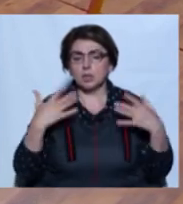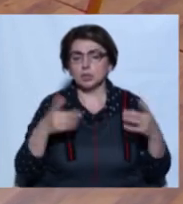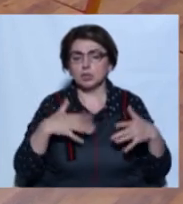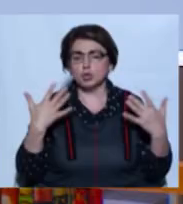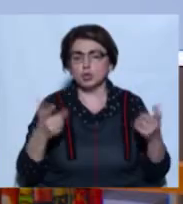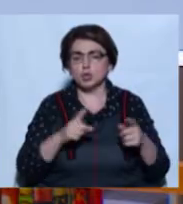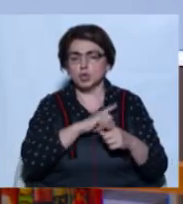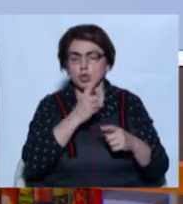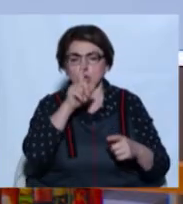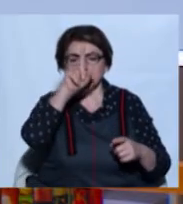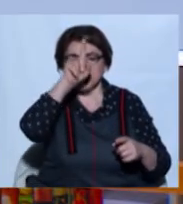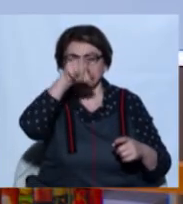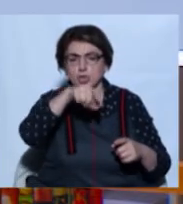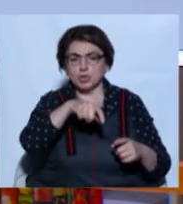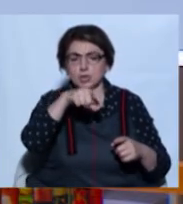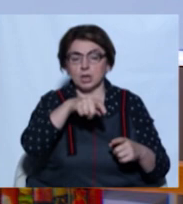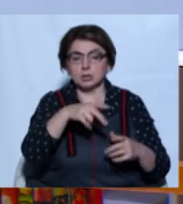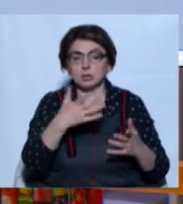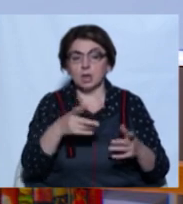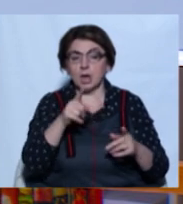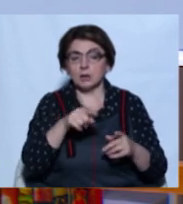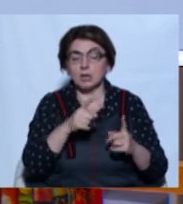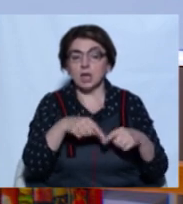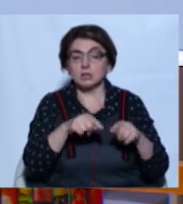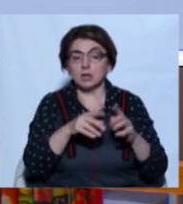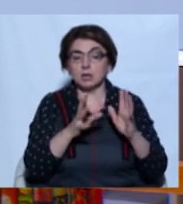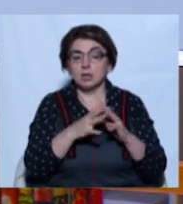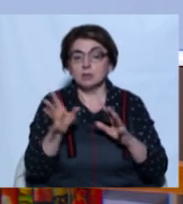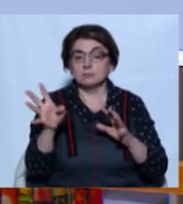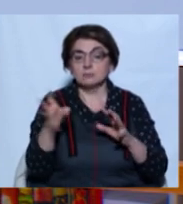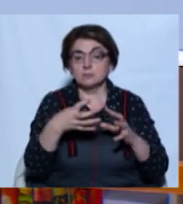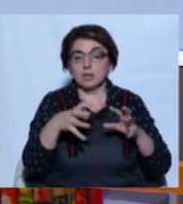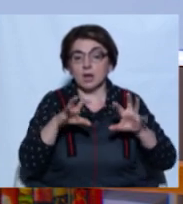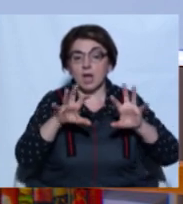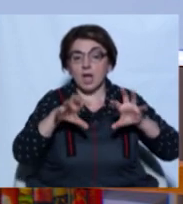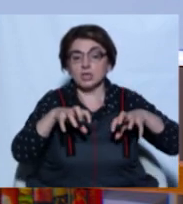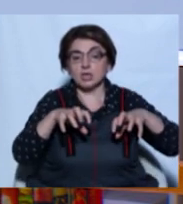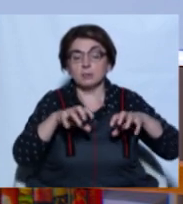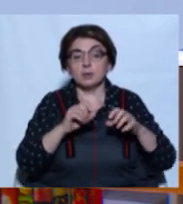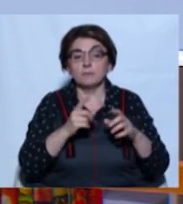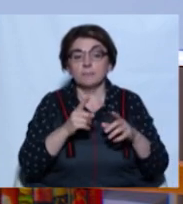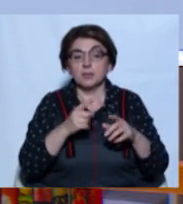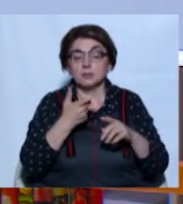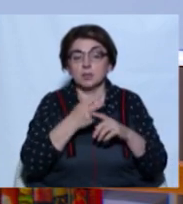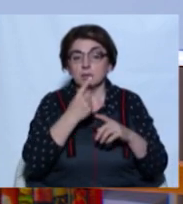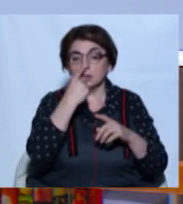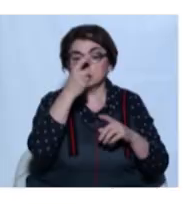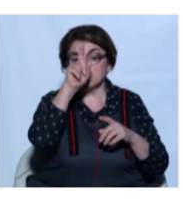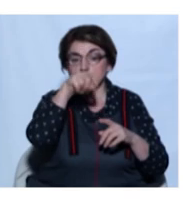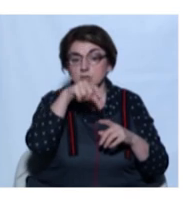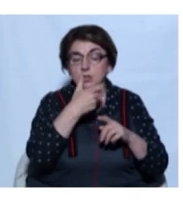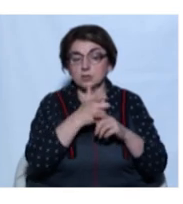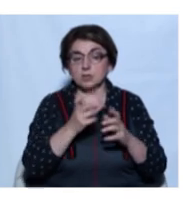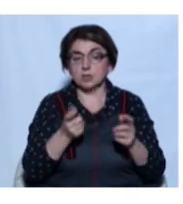მძლავრი ნისკარტი და ასევე აქვთ კლანჭები. Ნისკარტი იმდენად მძლავრია,